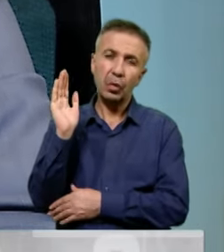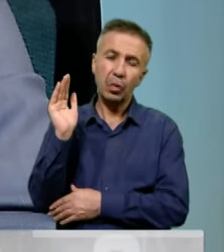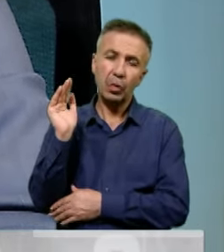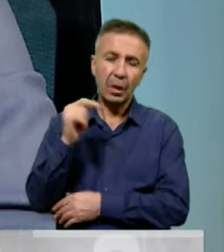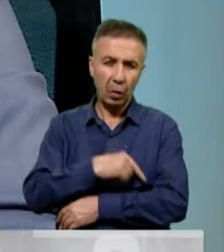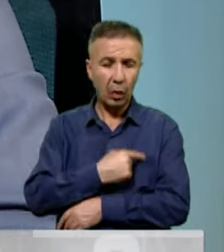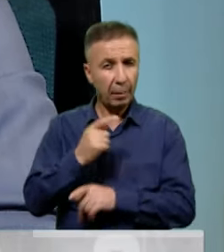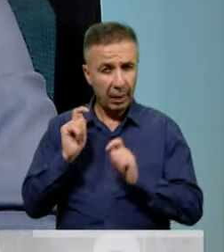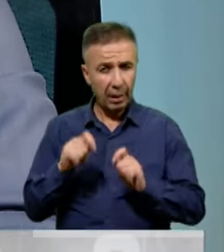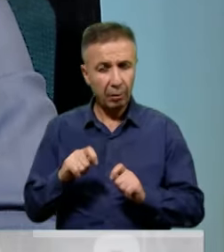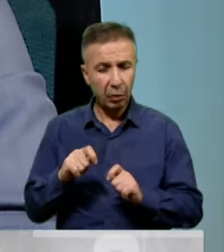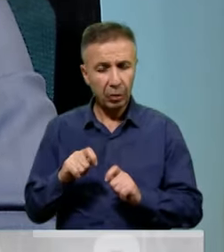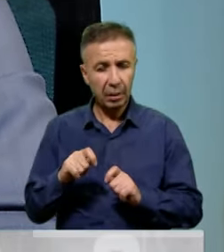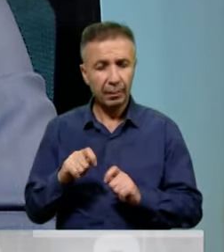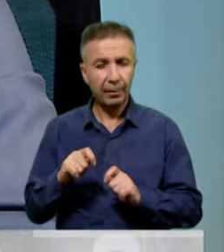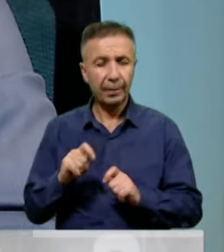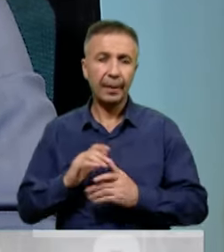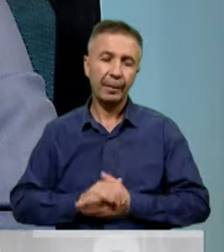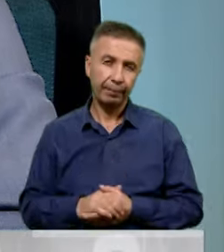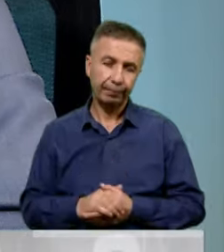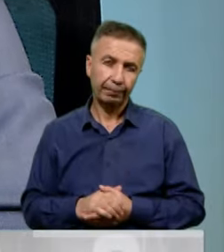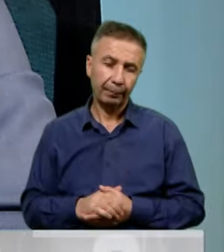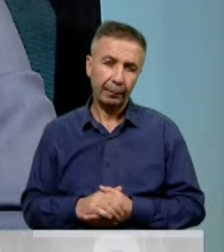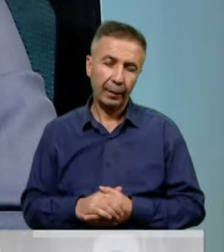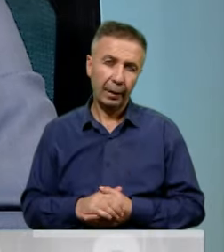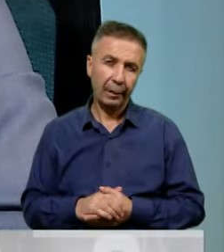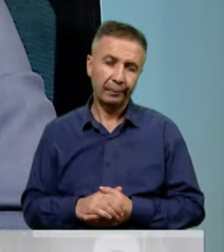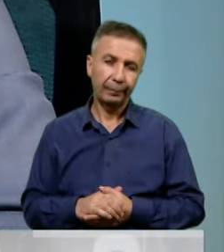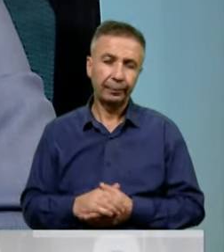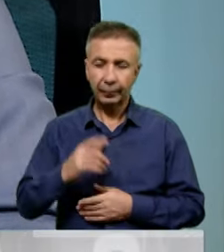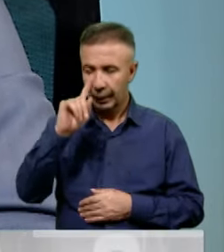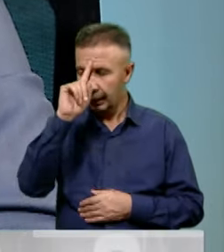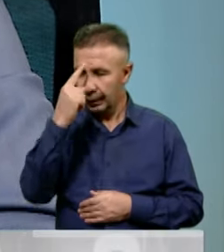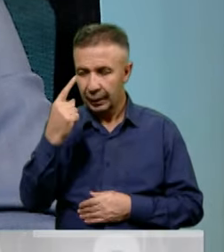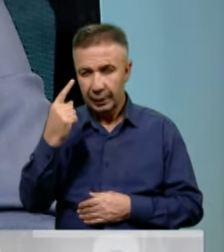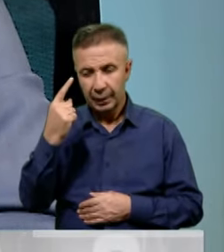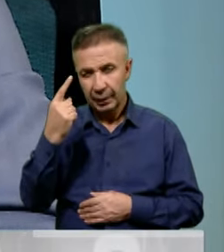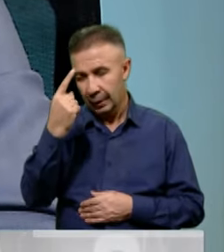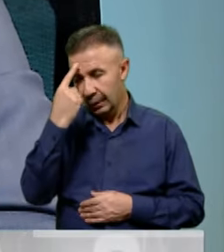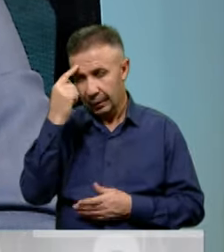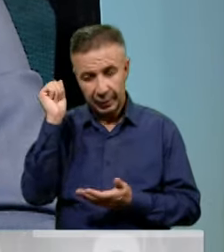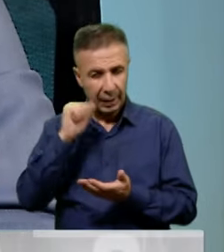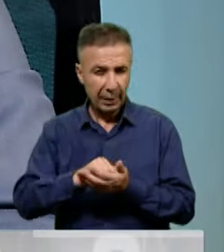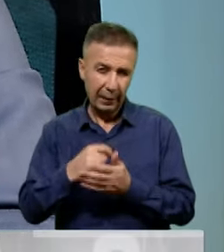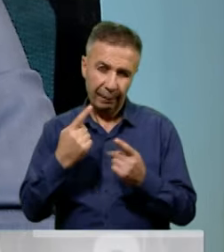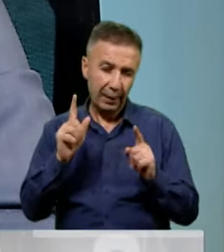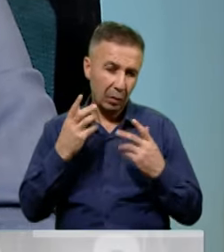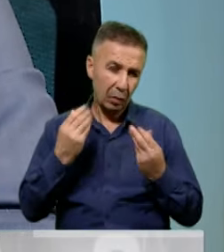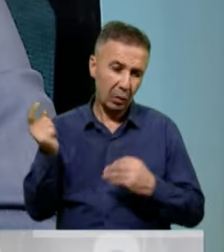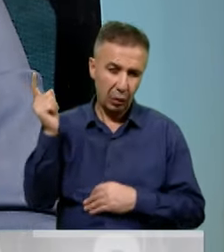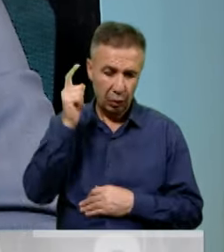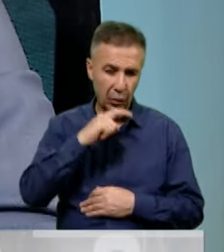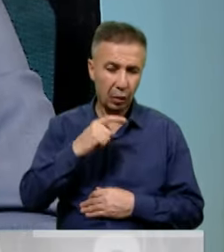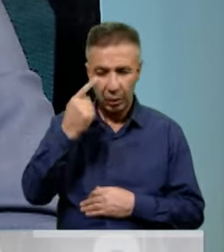yapıyorsa rükuyu da normal bir şekilde yapmalıdır. Eyvallah. Sadece secdede durum fark ediyor. Çünkü